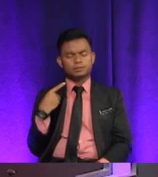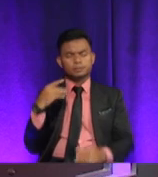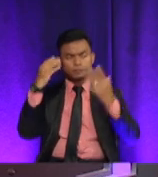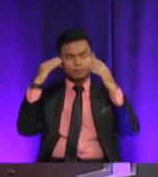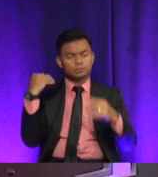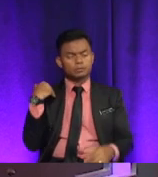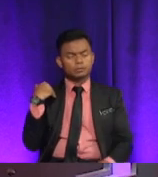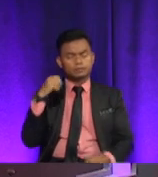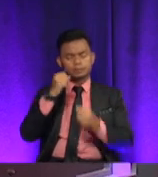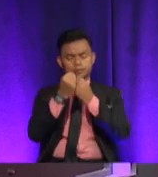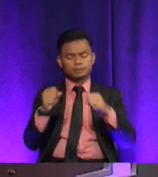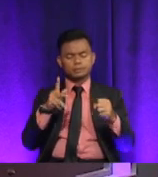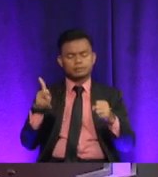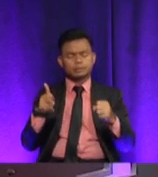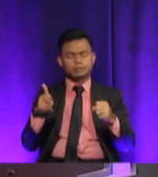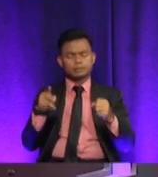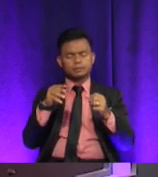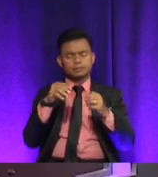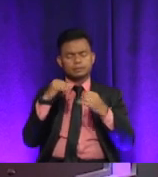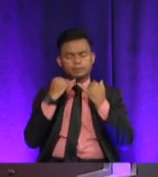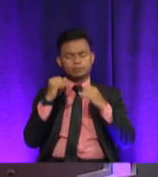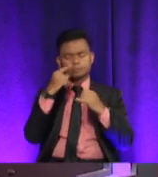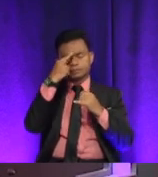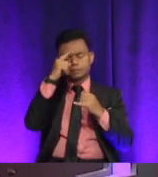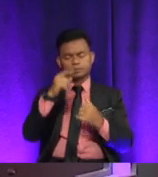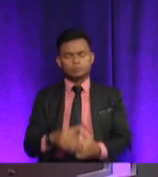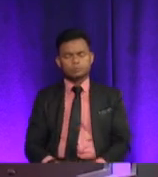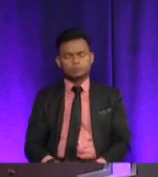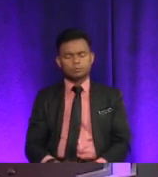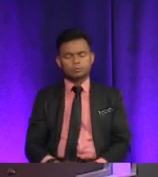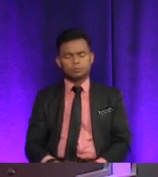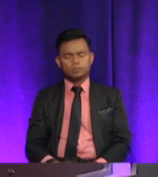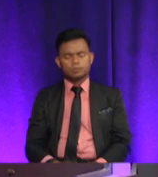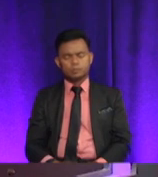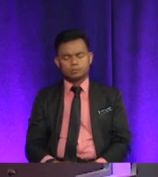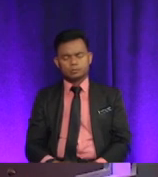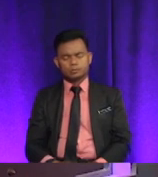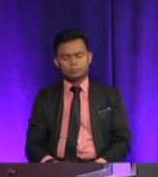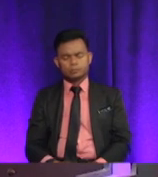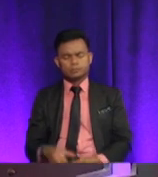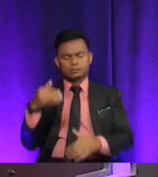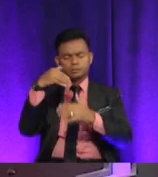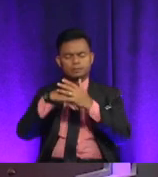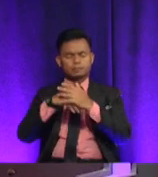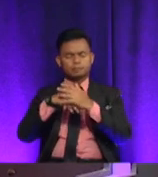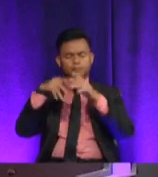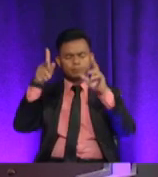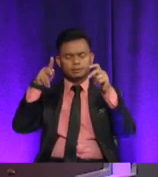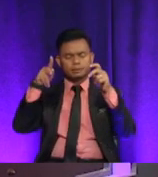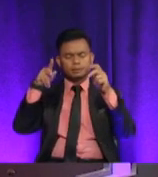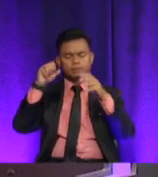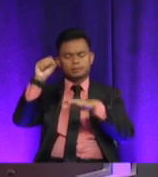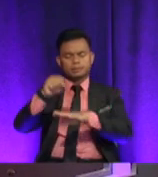skema jawabannya bagaimana kita tidak menulis jawaban untuk 2 persoalan dalam petikan syair yang diberi tadi